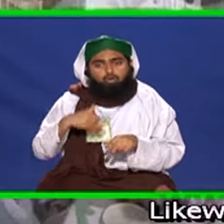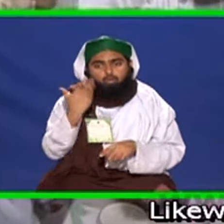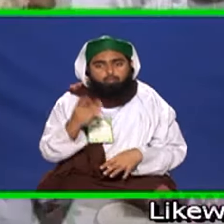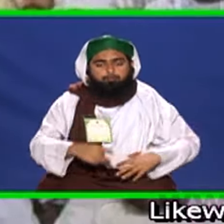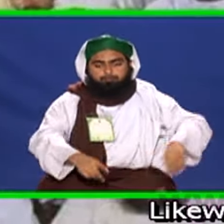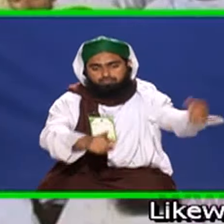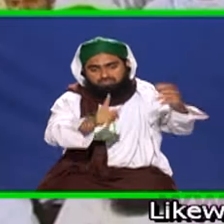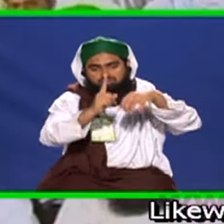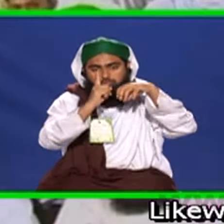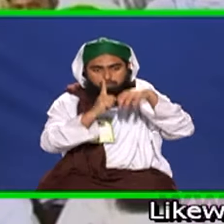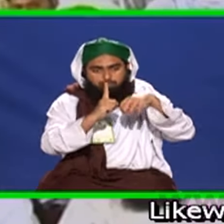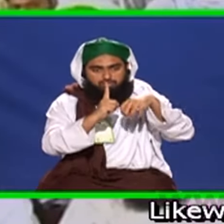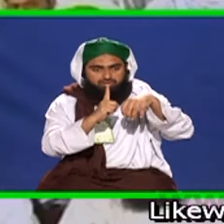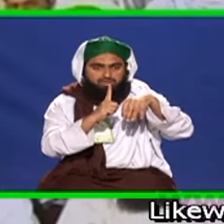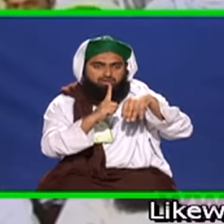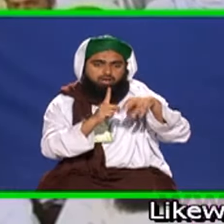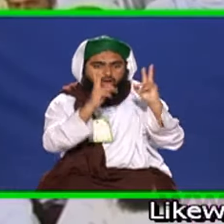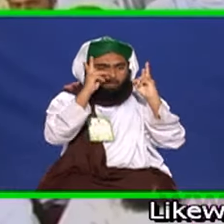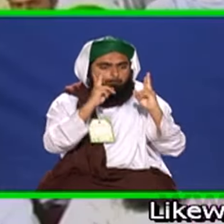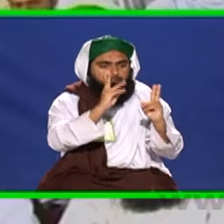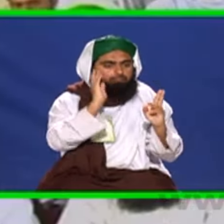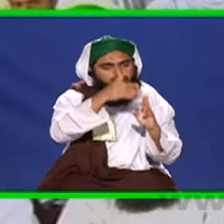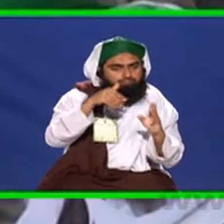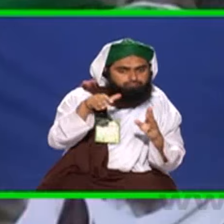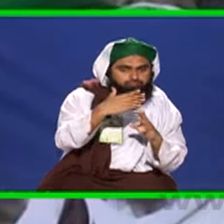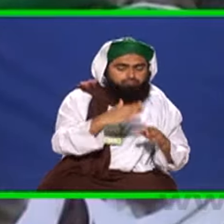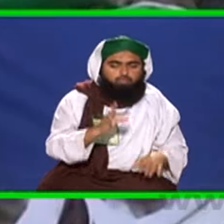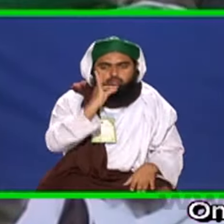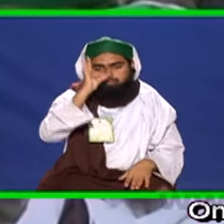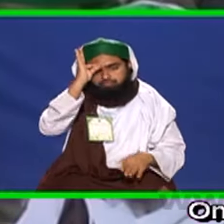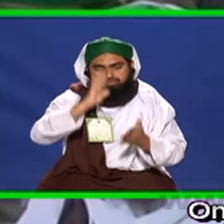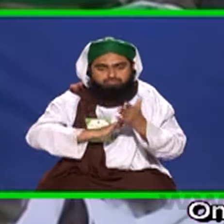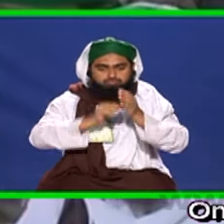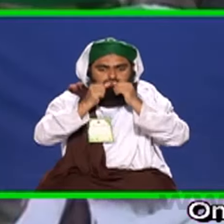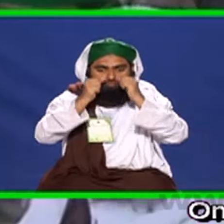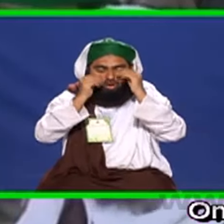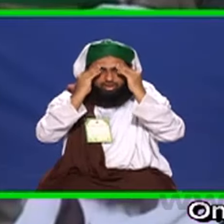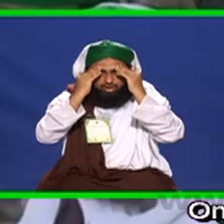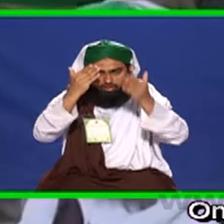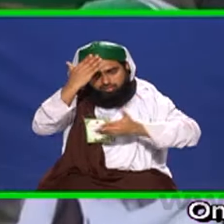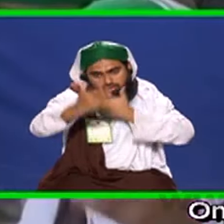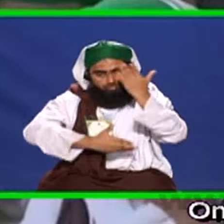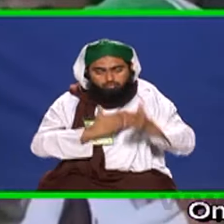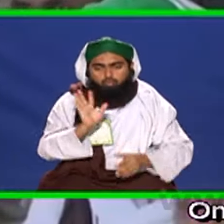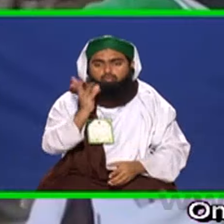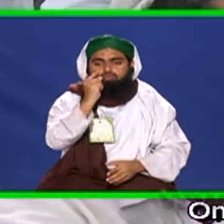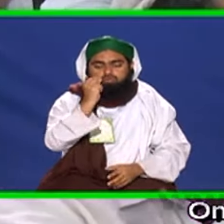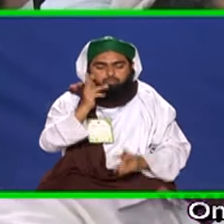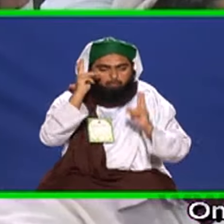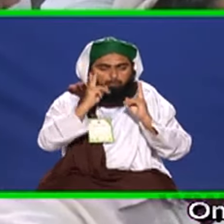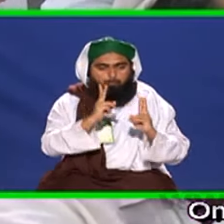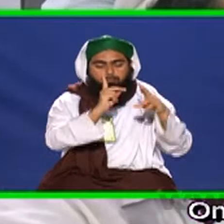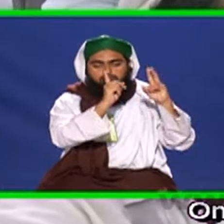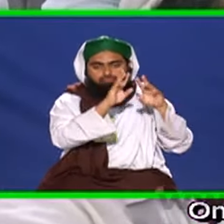مدینہ مسجد نبوی شریف میں چلے گئے, حدیث میں آتا ہے کہ مسجد نبوی شریف میں جو دو رکعت پڑھ